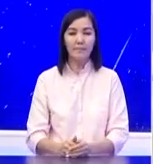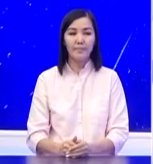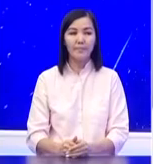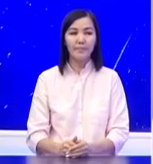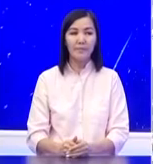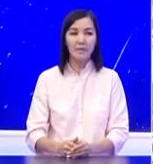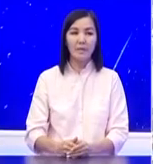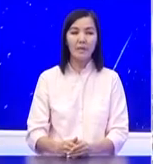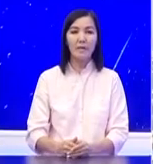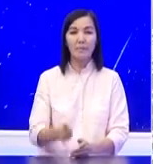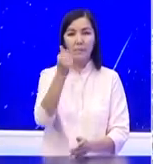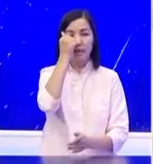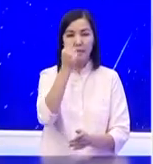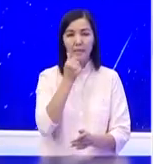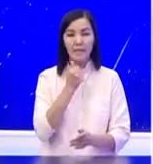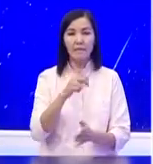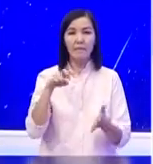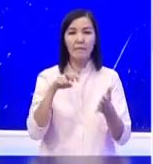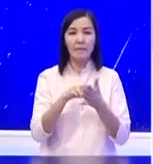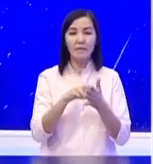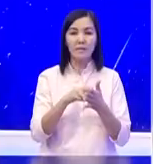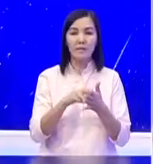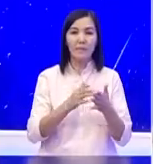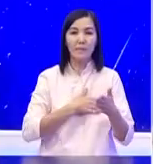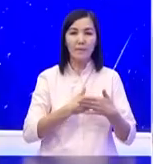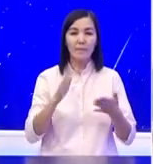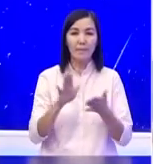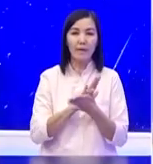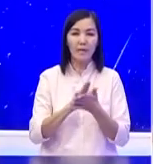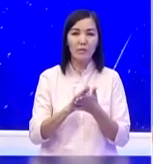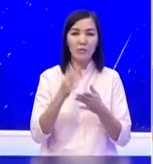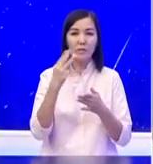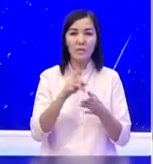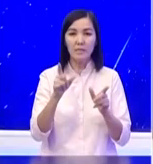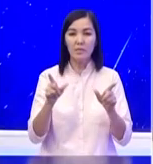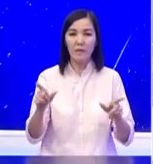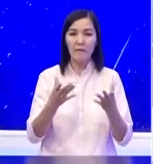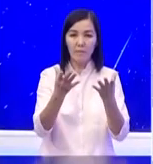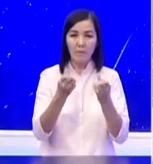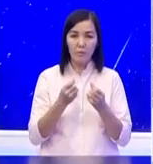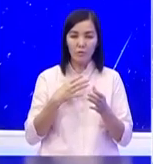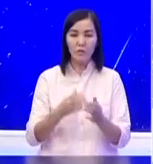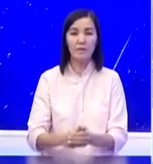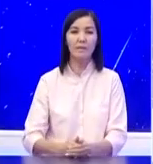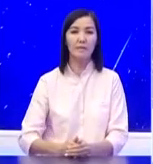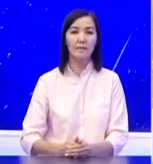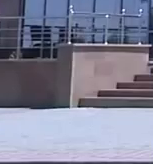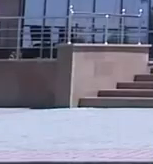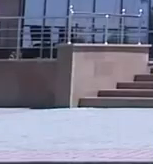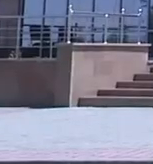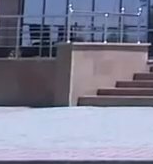Отметили благодарственными письмами и деятельность 30 волонтеров Алматинской области. Евгения Присяжная, Абзал Нусипов, телеканал ЖТСУ.